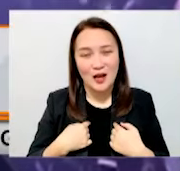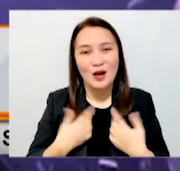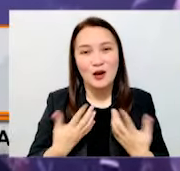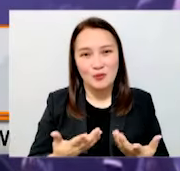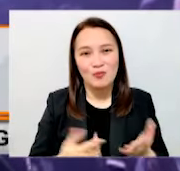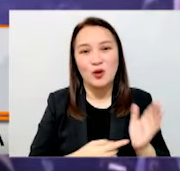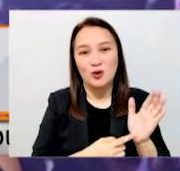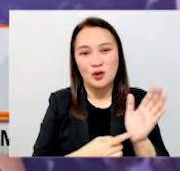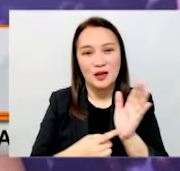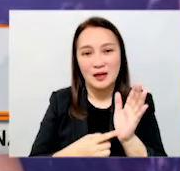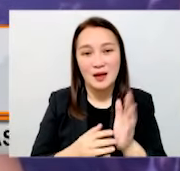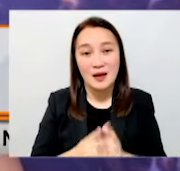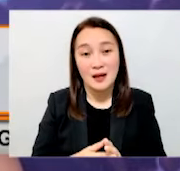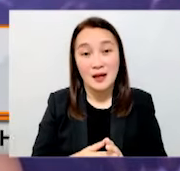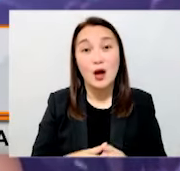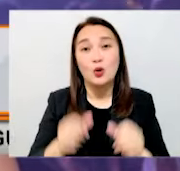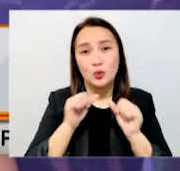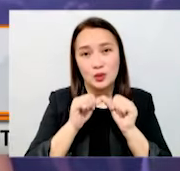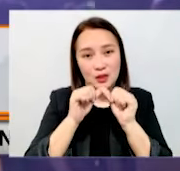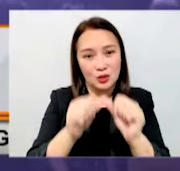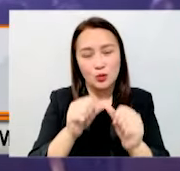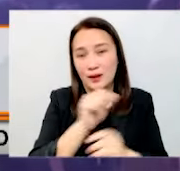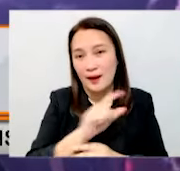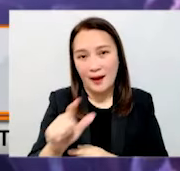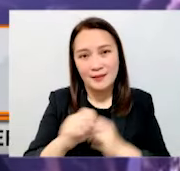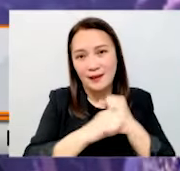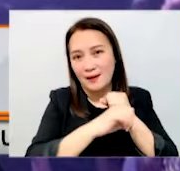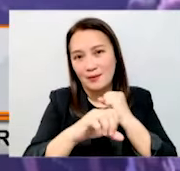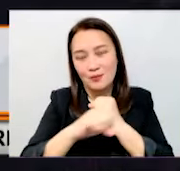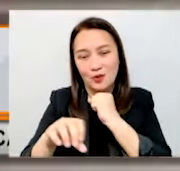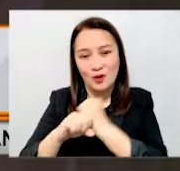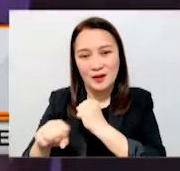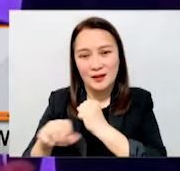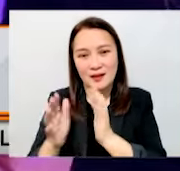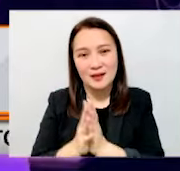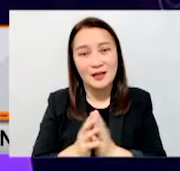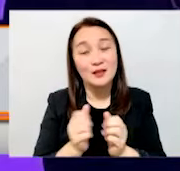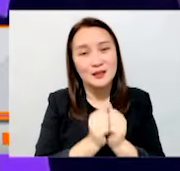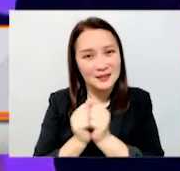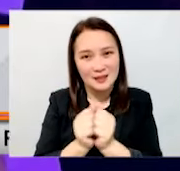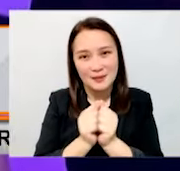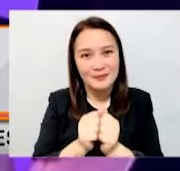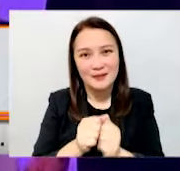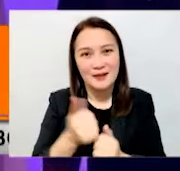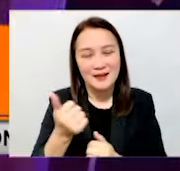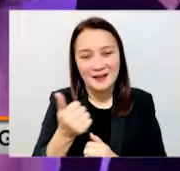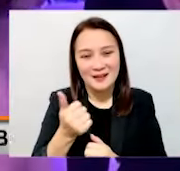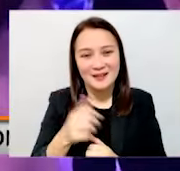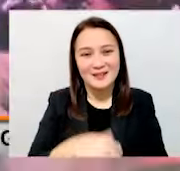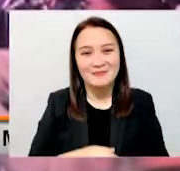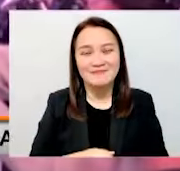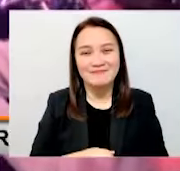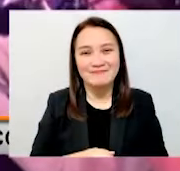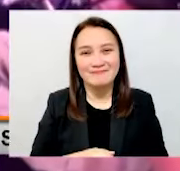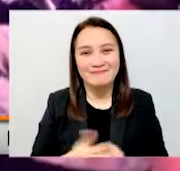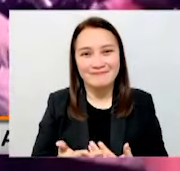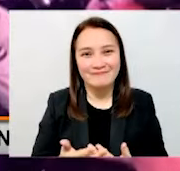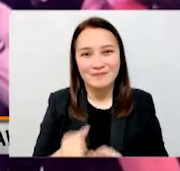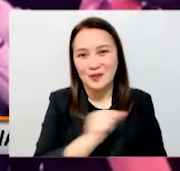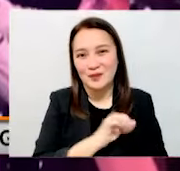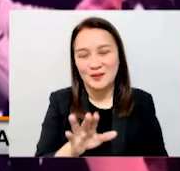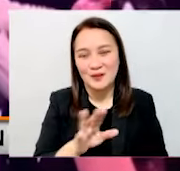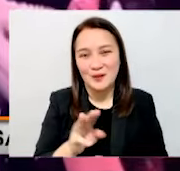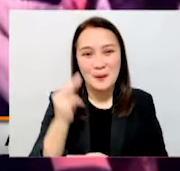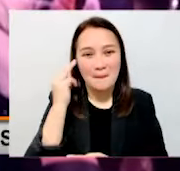palagi. Magpapatuloy ko lahat ng advocacy ako together with my sisters. Nagbabalita mula sa Frontline, Bon